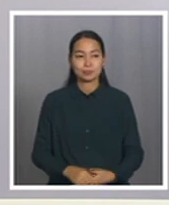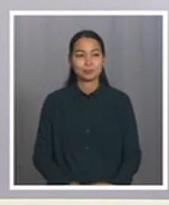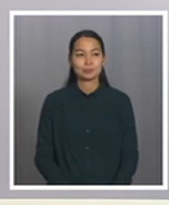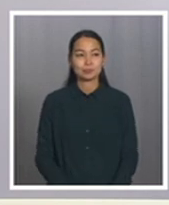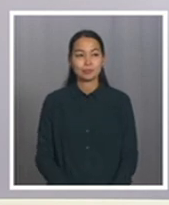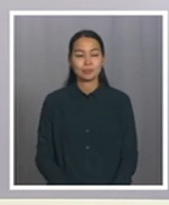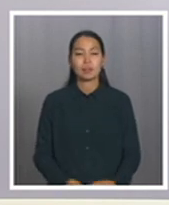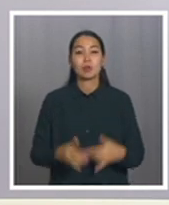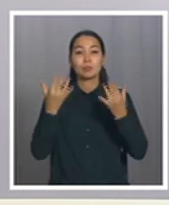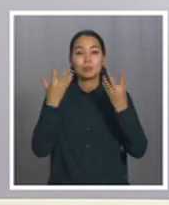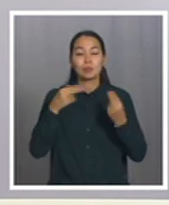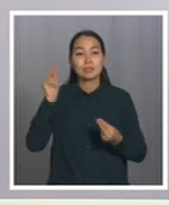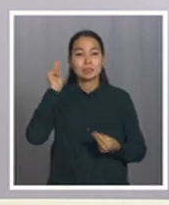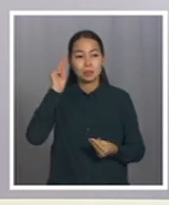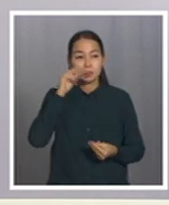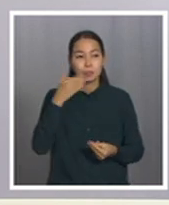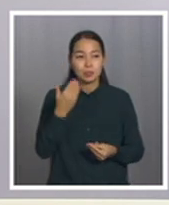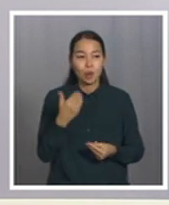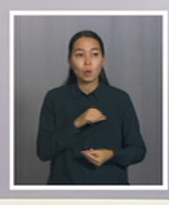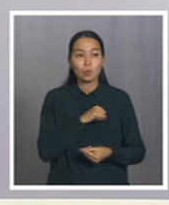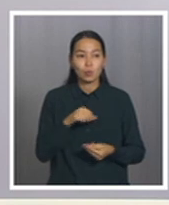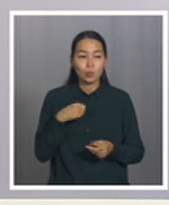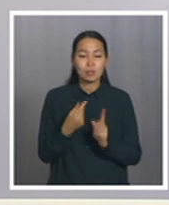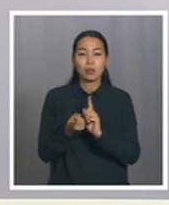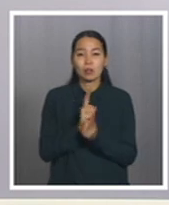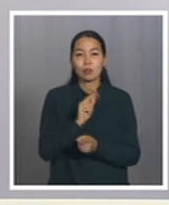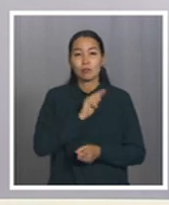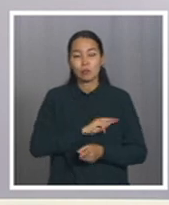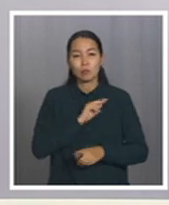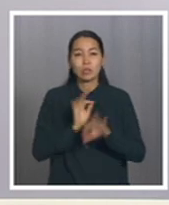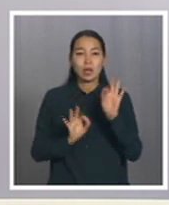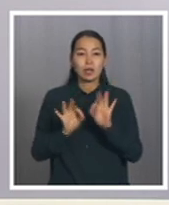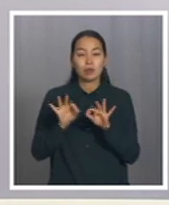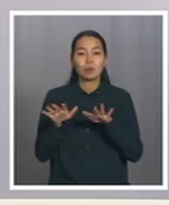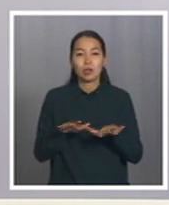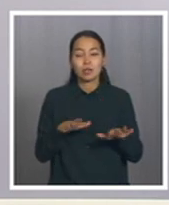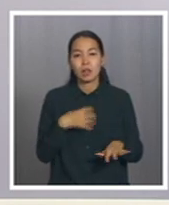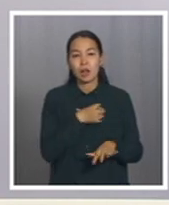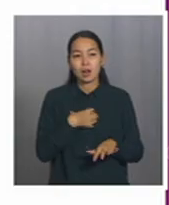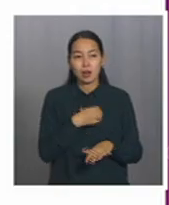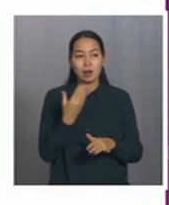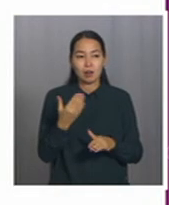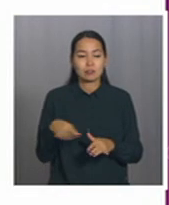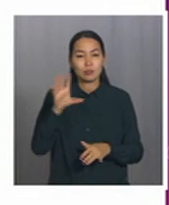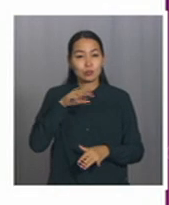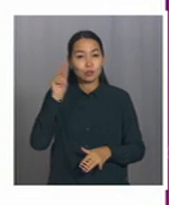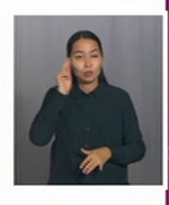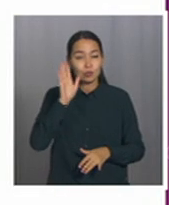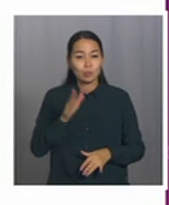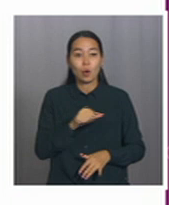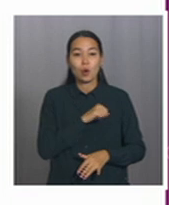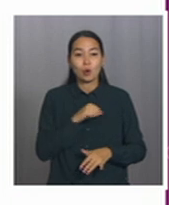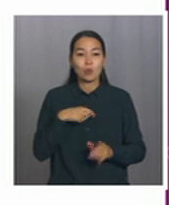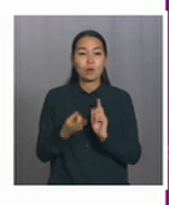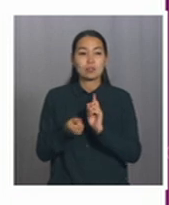Бүгінгі сабақта өзара кері функциялардың графиктерінің орналасу қасиетін біліп үйренесіздер. Өзара кері функция болатын